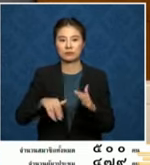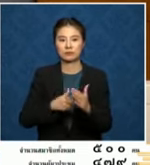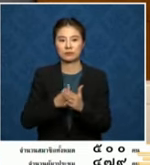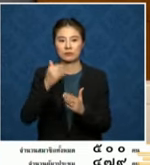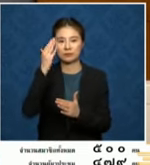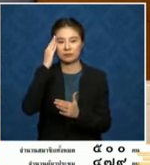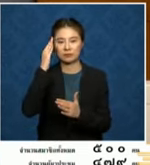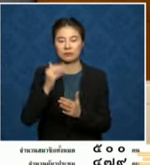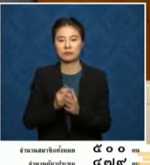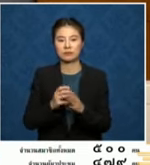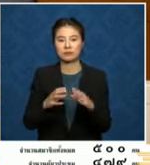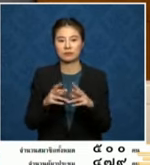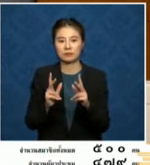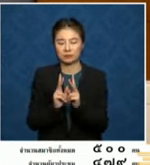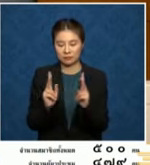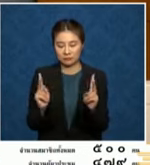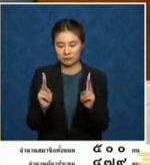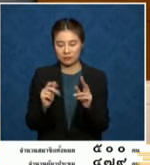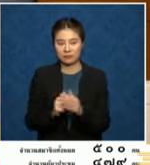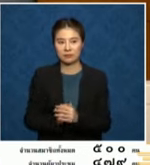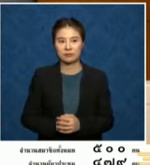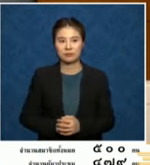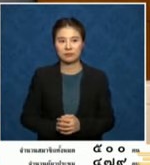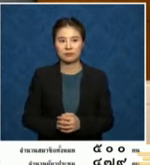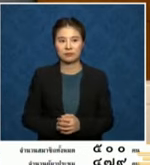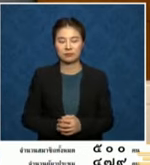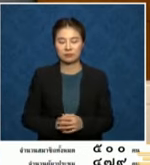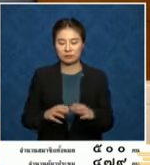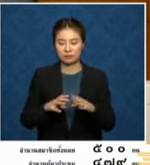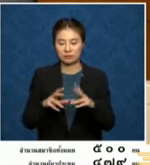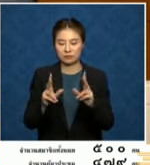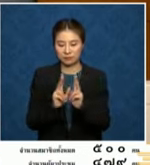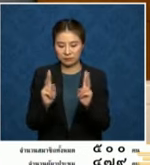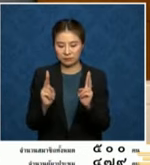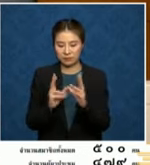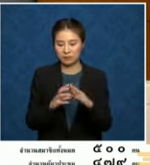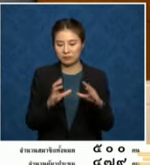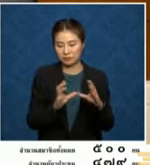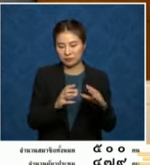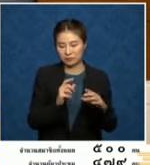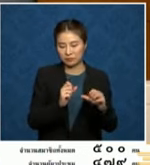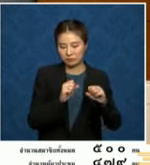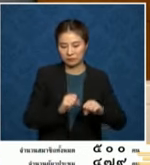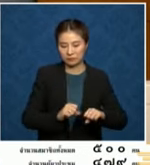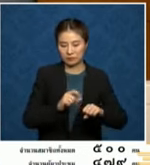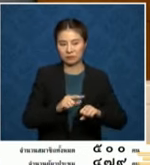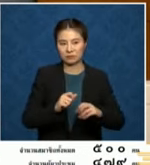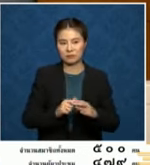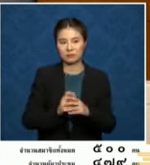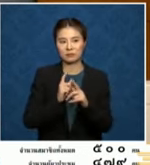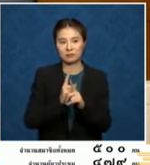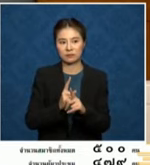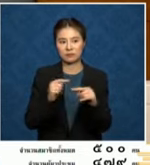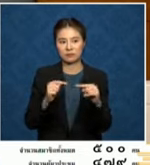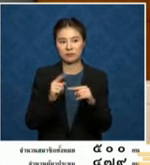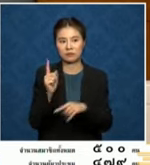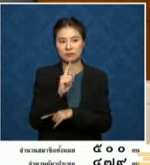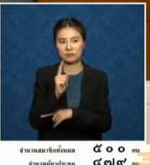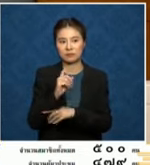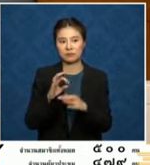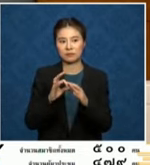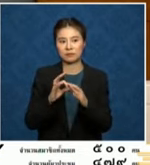านและท่านกรรมาธิการเสียงข้างน้อยและขอยืนยันว่ากรรมาธิการเสียงข้างมากยืนยันในมติครับตามที่ได้น